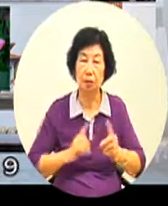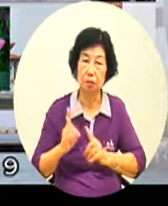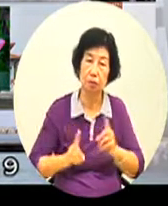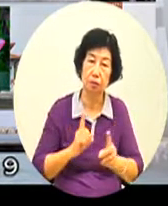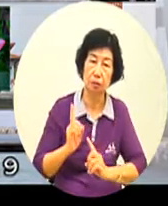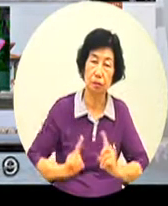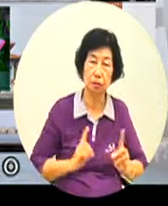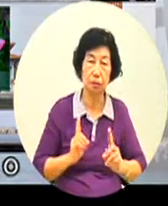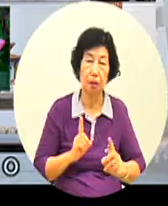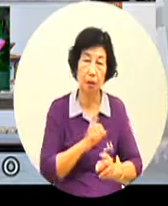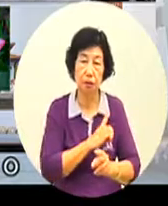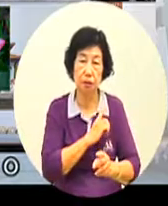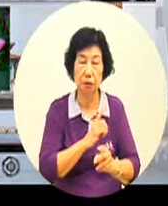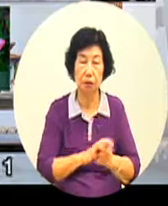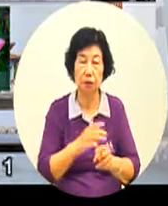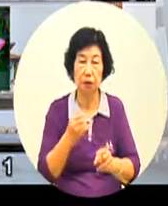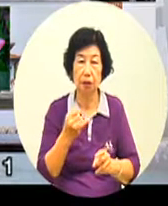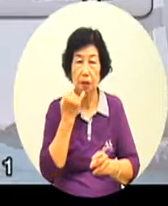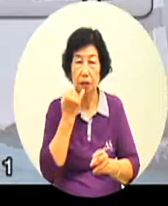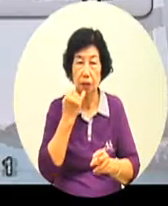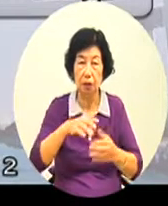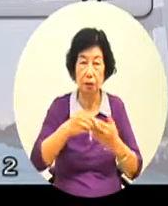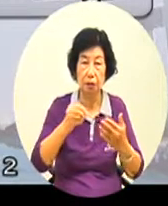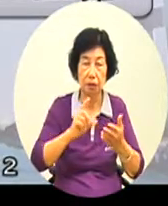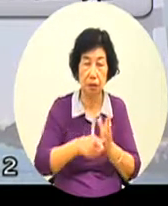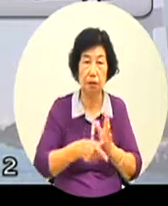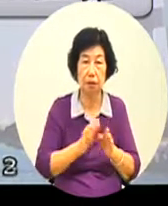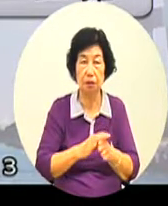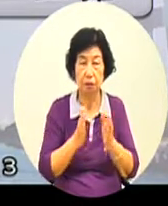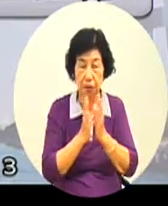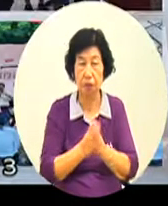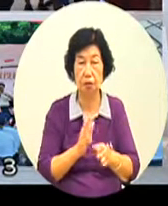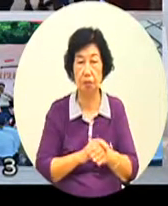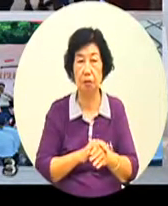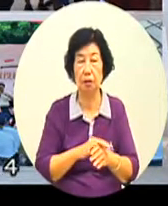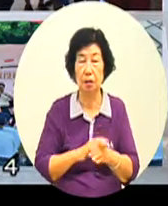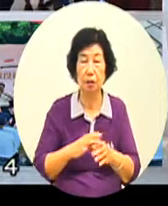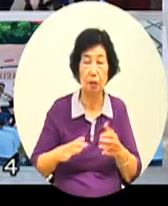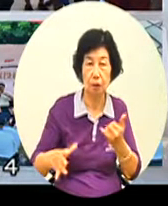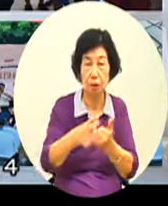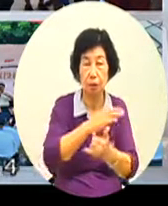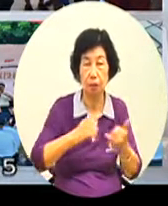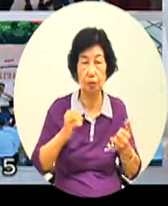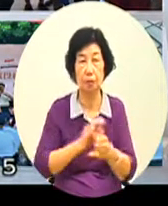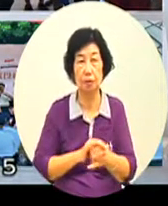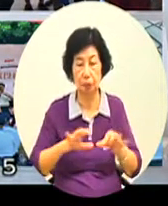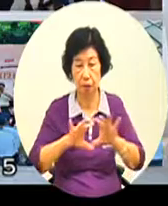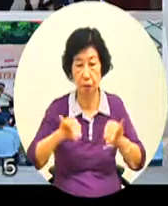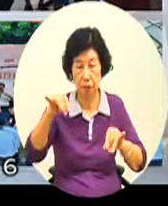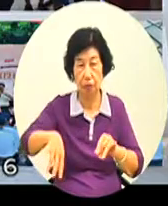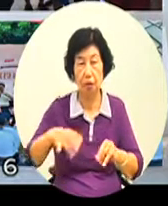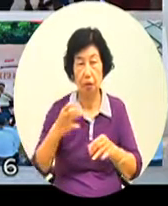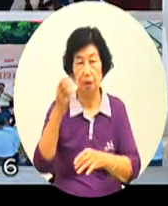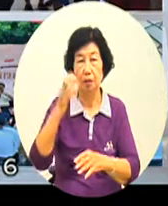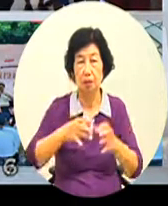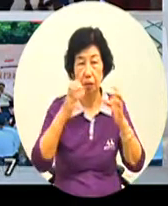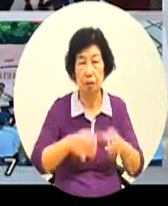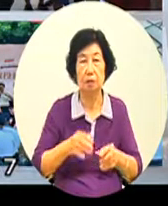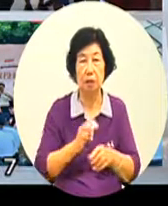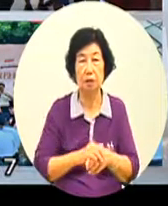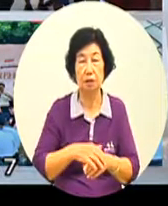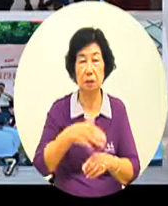祭拜。823纪念馆为全台第一个由地方政府设立之823台